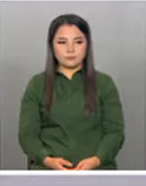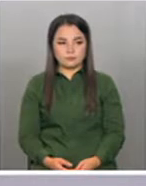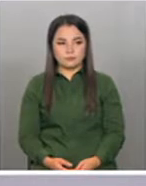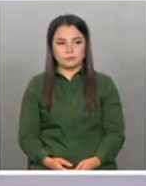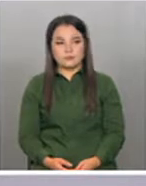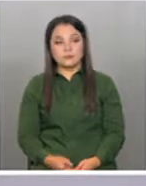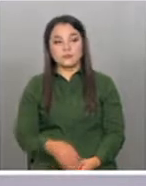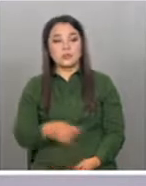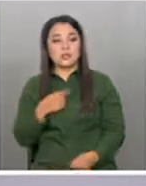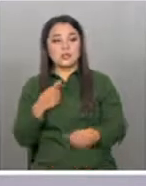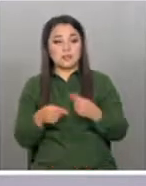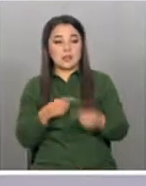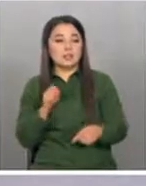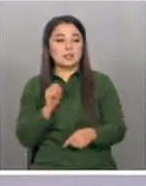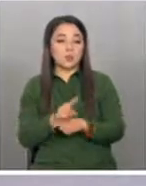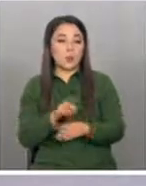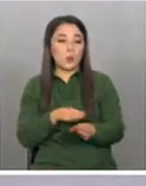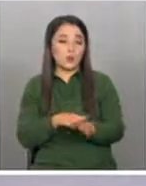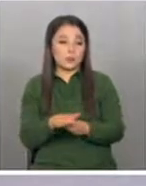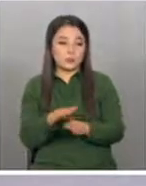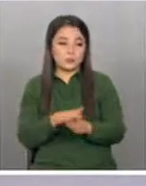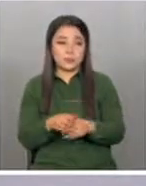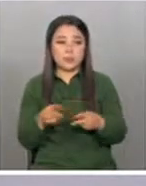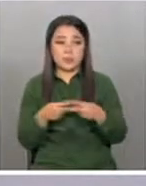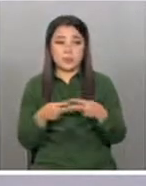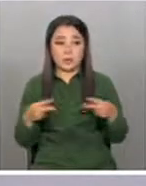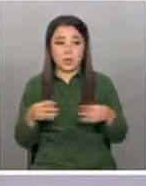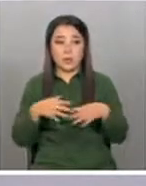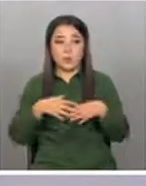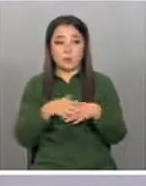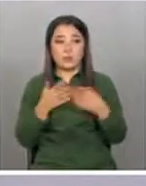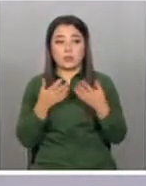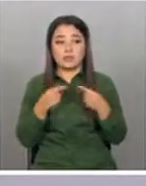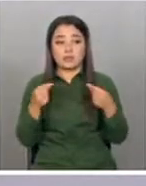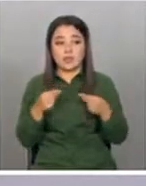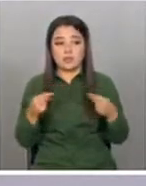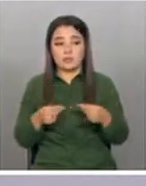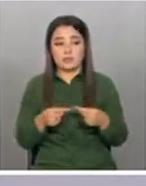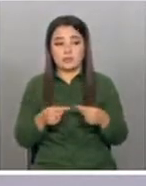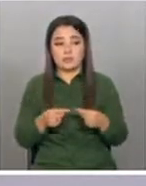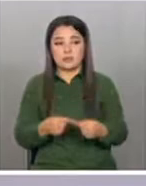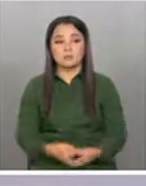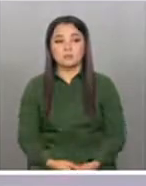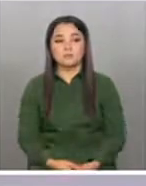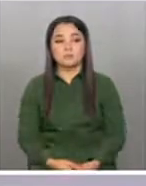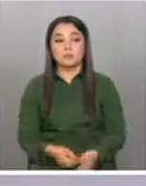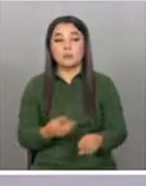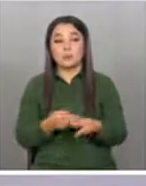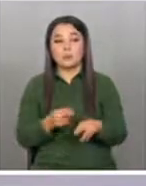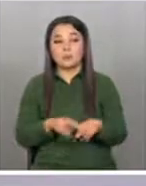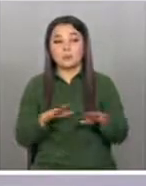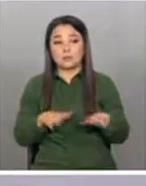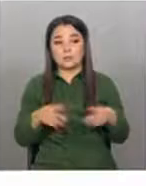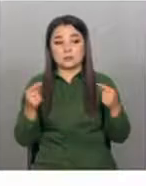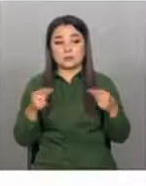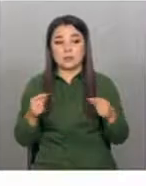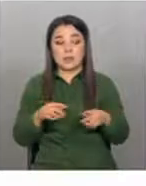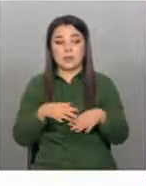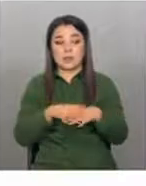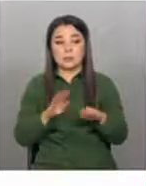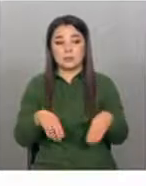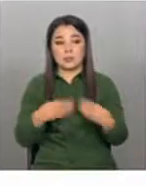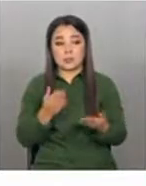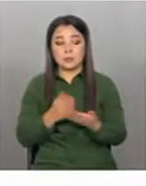оқушылар, келесі тапсырманы орындайық. Тепе-тең өрнектерді сәйкестендіріңіз. Бұл жерде өрнектер берілген.